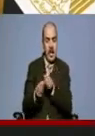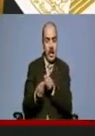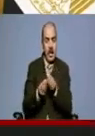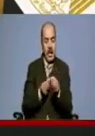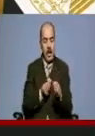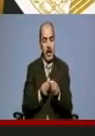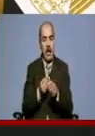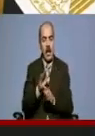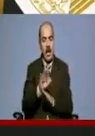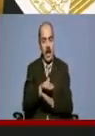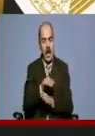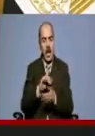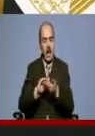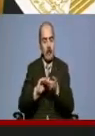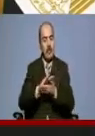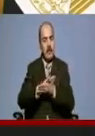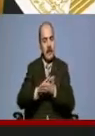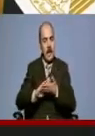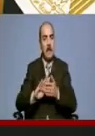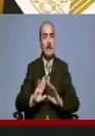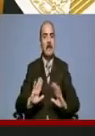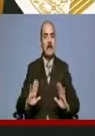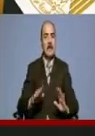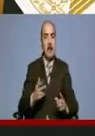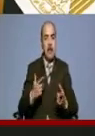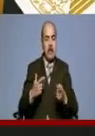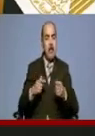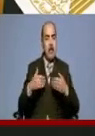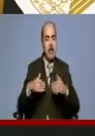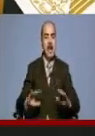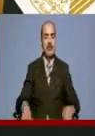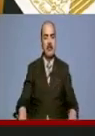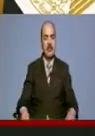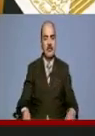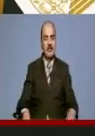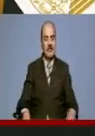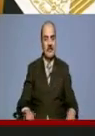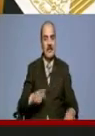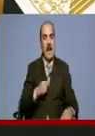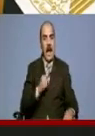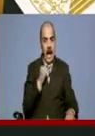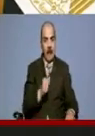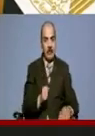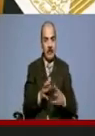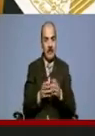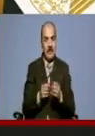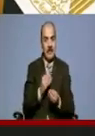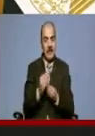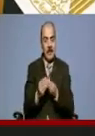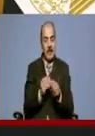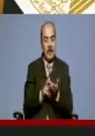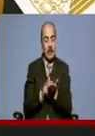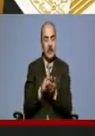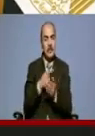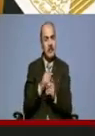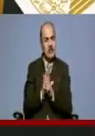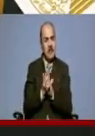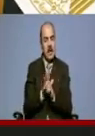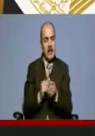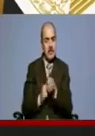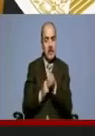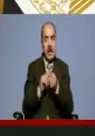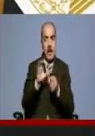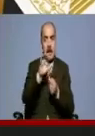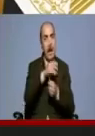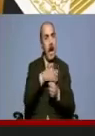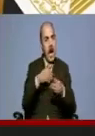للدكتور عبد الوهاب المسيري والموضوع الكتاب ده مثلا من اكثر من 15 سنه بيتحدث حوالين عمليه